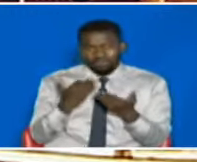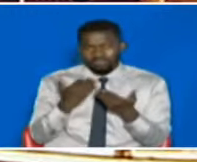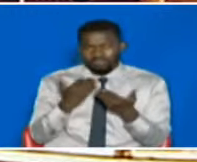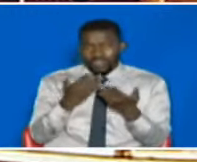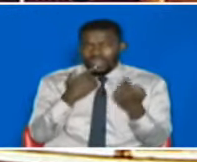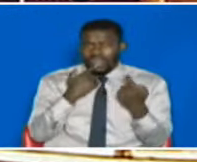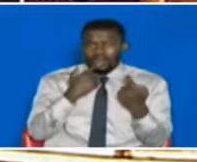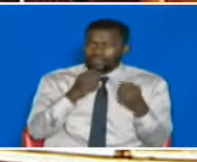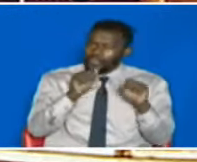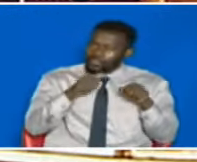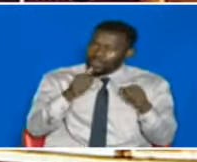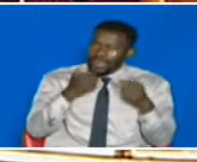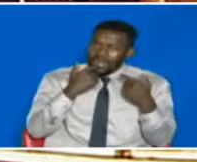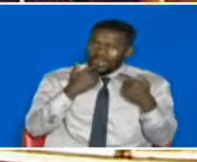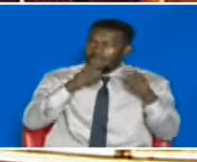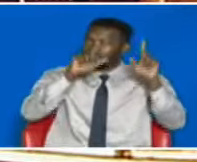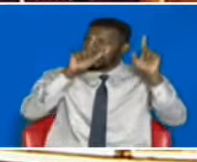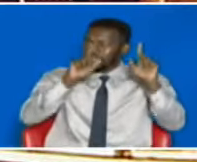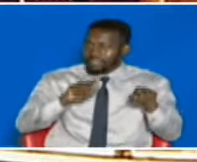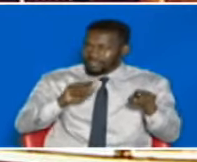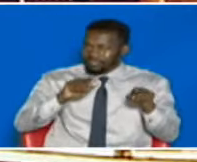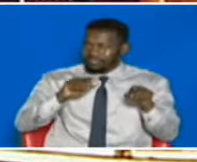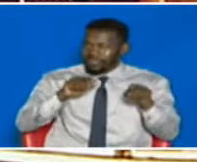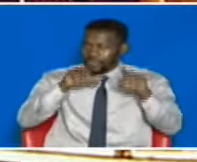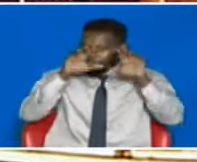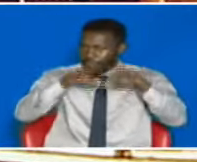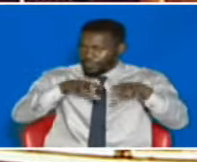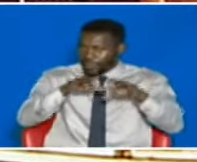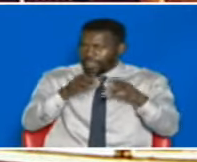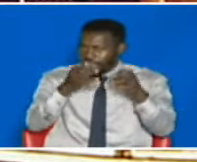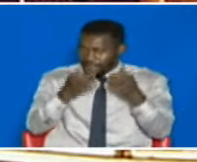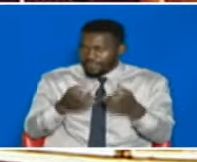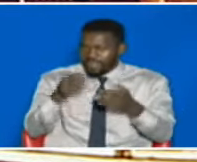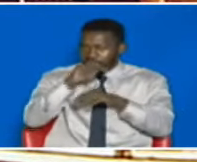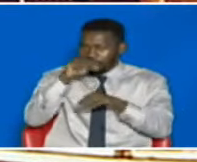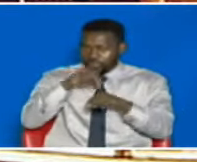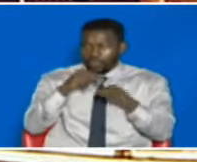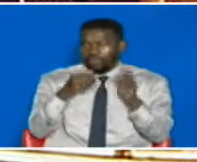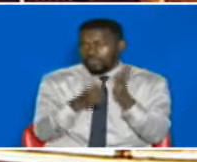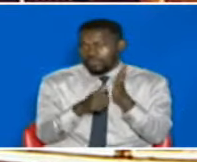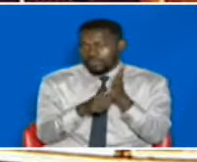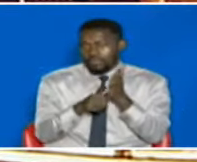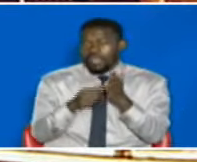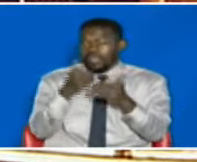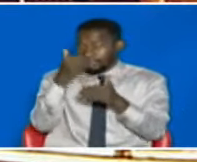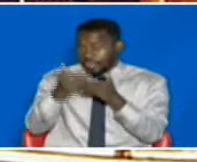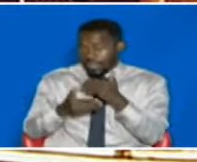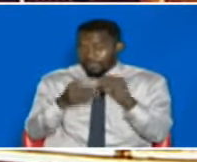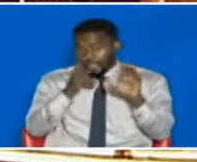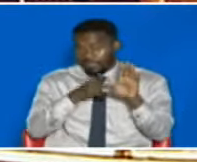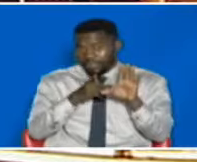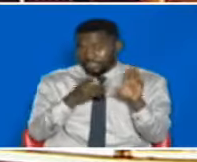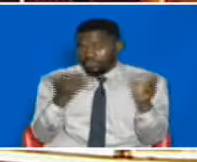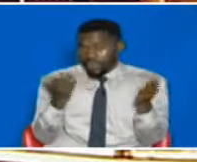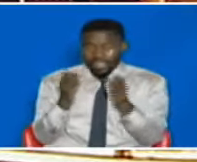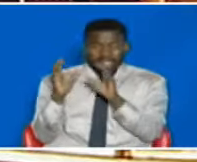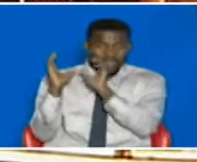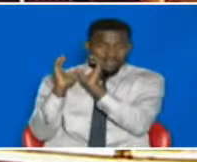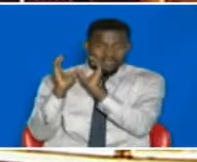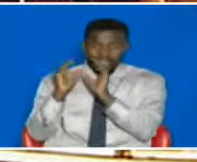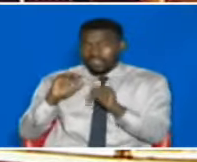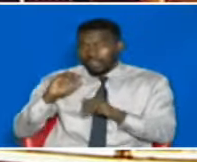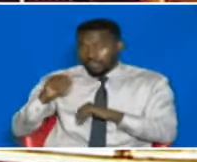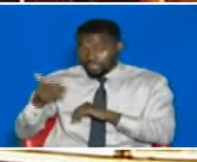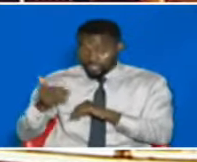mafuriko yanayoshuhudiwa nchini kuwa janga la taifa. Wakizungumza baada ya kuhudhuria ibada Jumapili kaunti ya Kilifi, viongozi